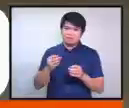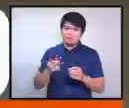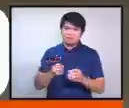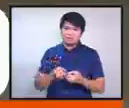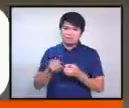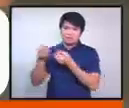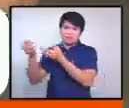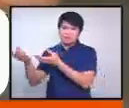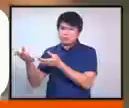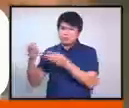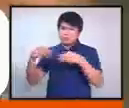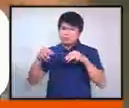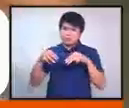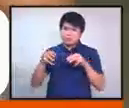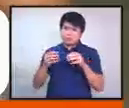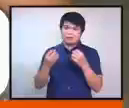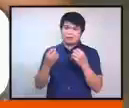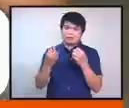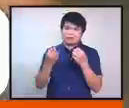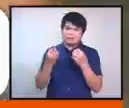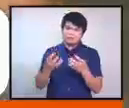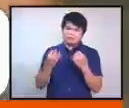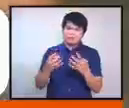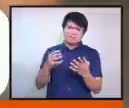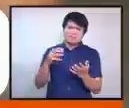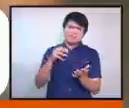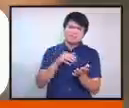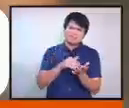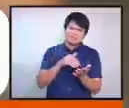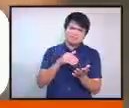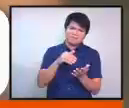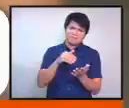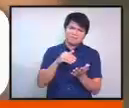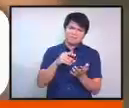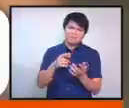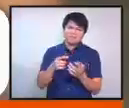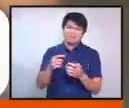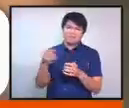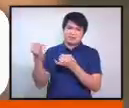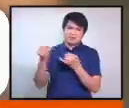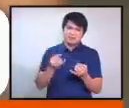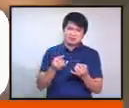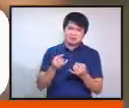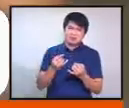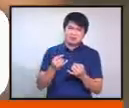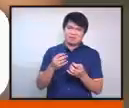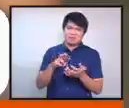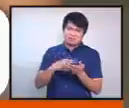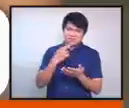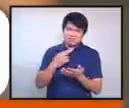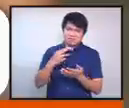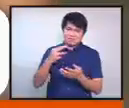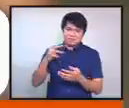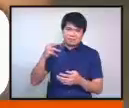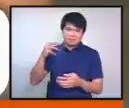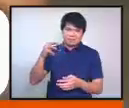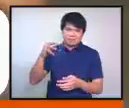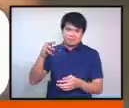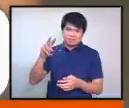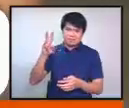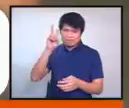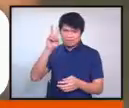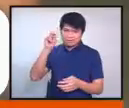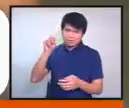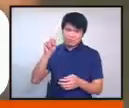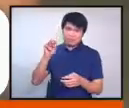Ang problema, libo-libong sako ng imported na bigas mula sa Vietnam at Myanmar ang laman ng mga warehouse. Kaya